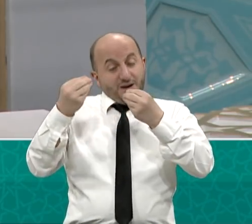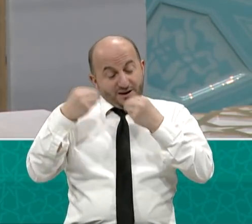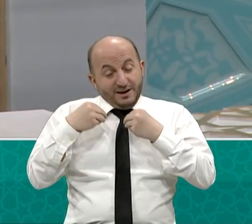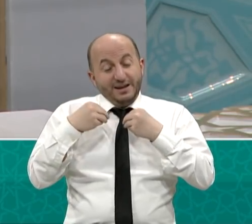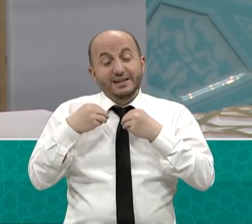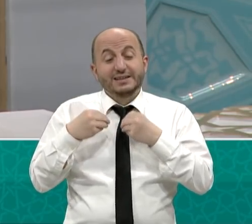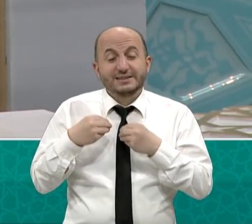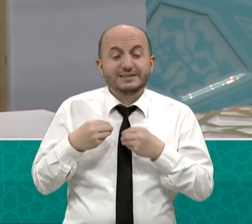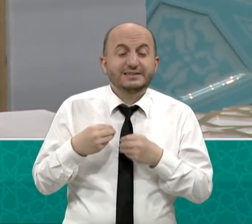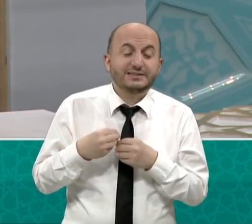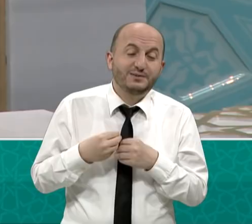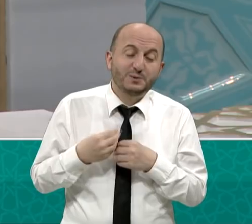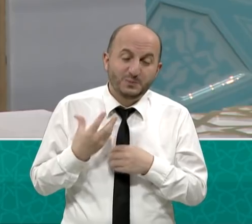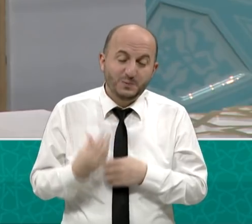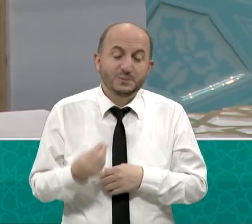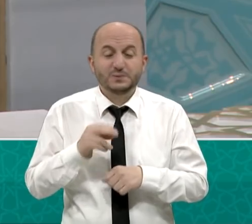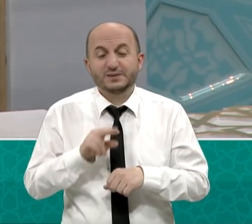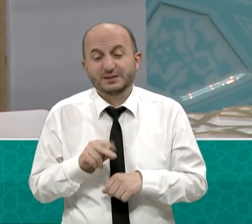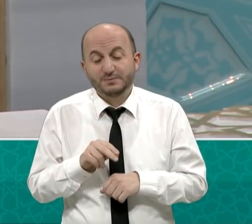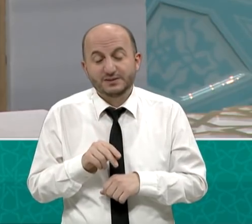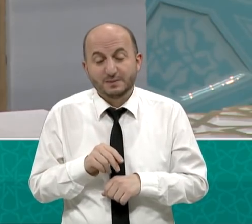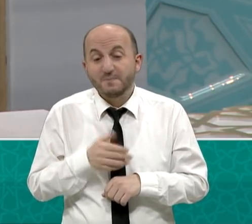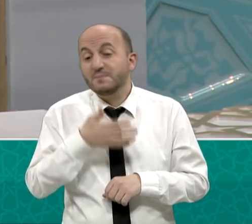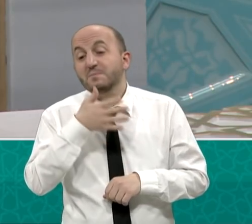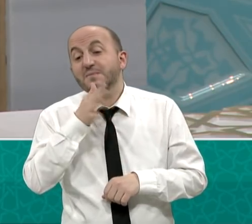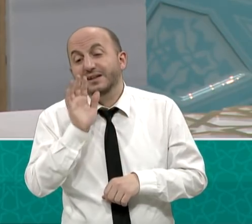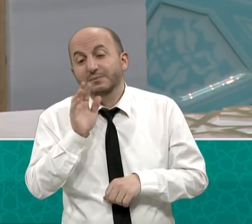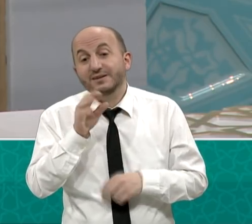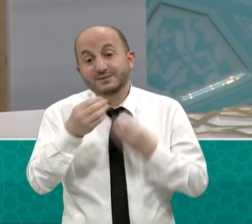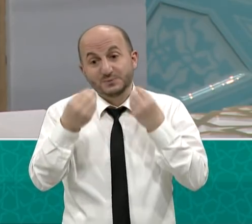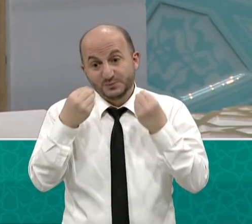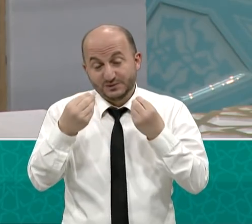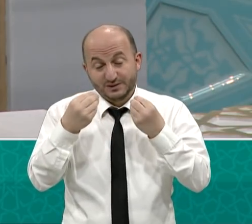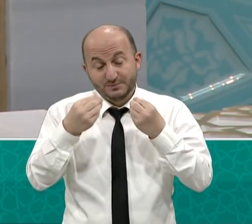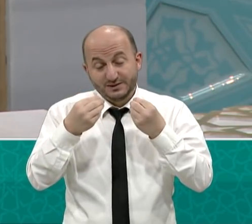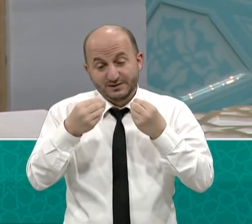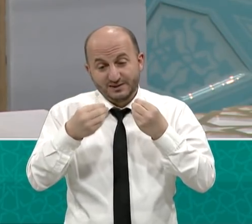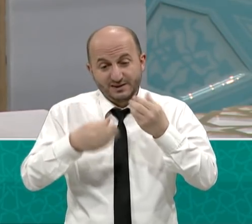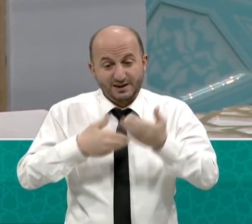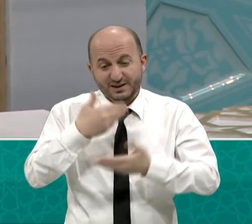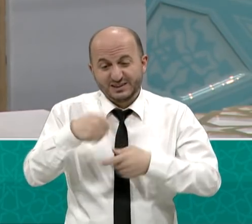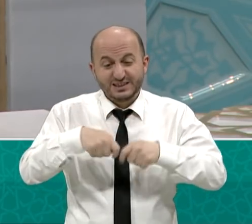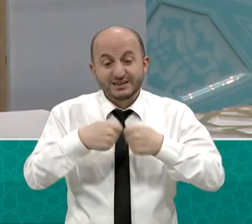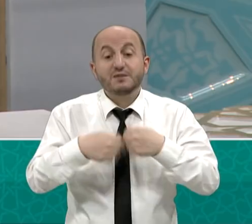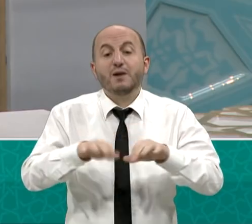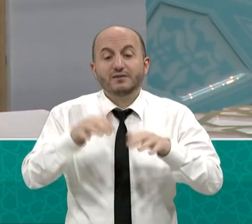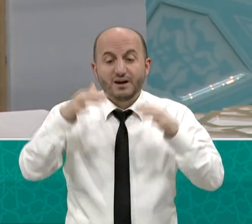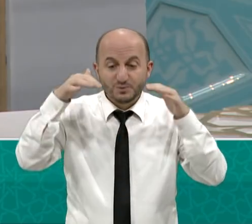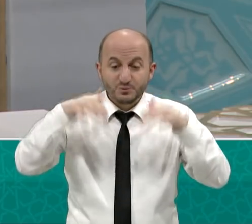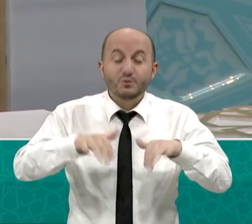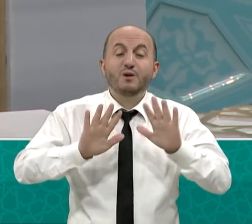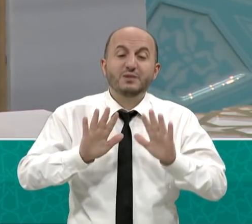o misalde de olduğu gibi ona bilmediğini güzel bir şekilde talim ederek kırmadan,